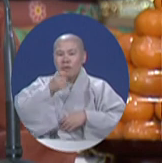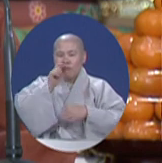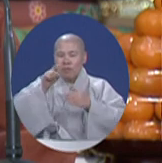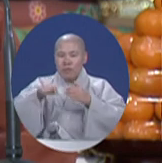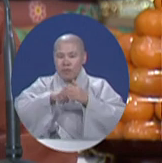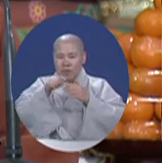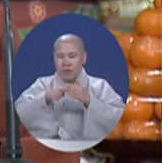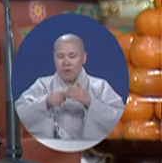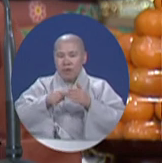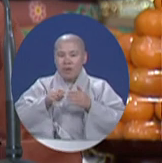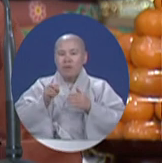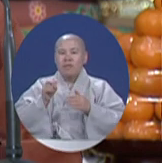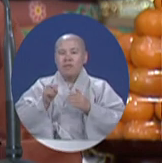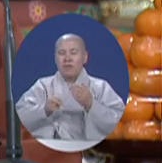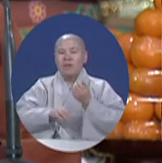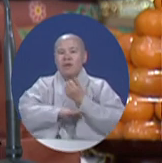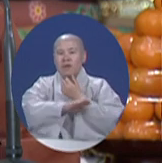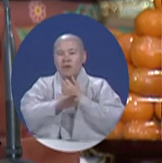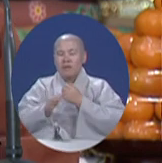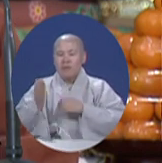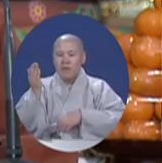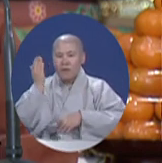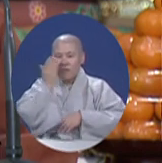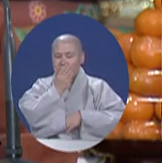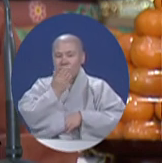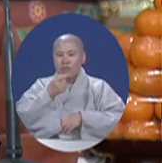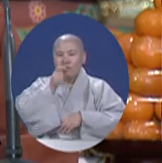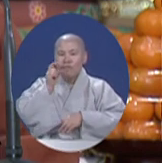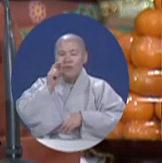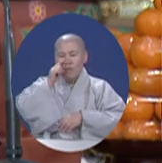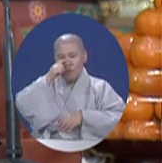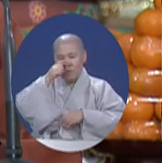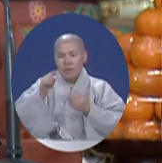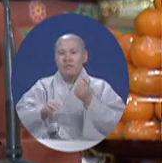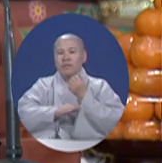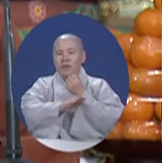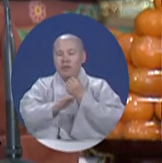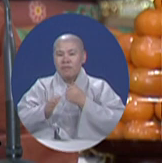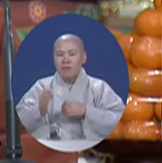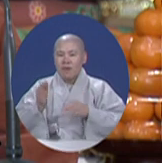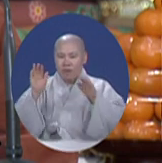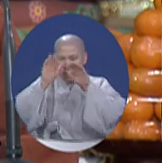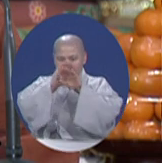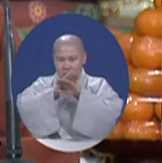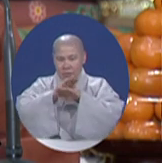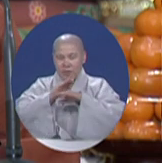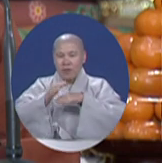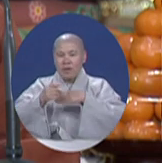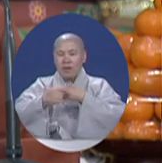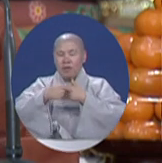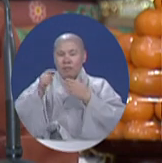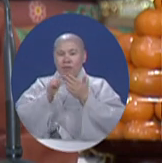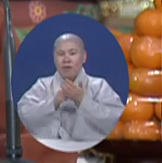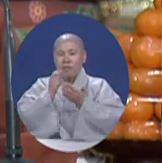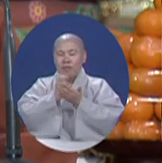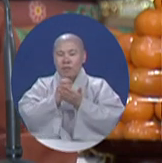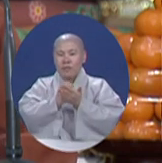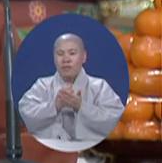수탁의 영혼이라 물이 혼탁하면 그림자가 어둡다. 신법도 여기하야 마음법도 또한 그러해서